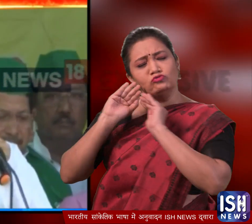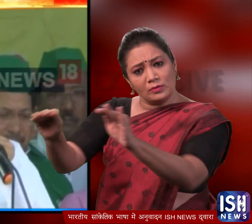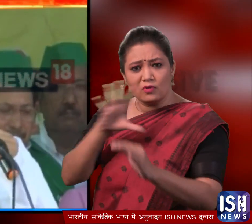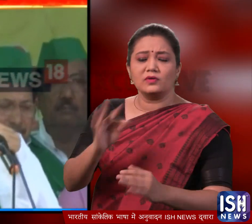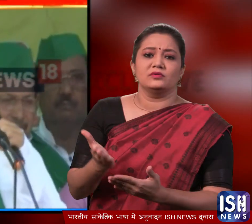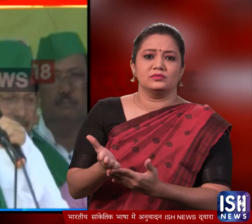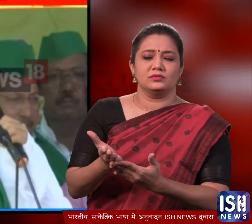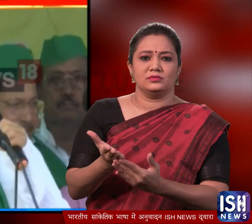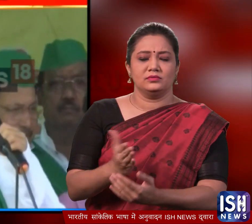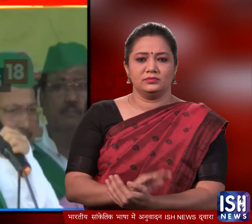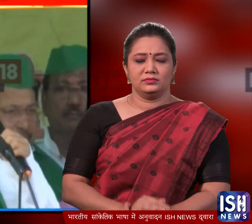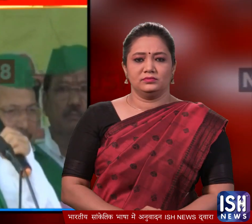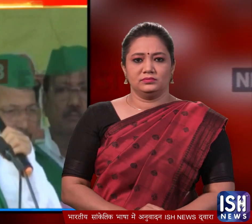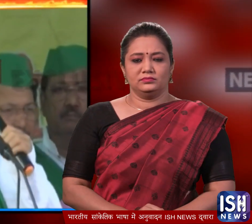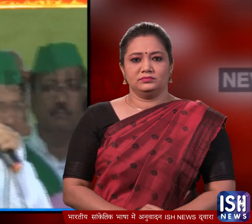था,